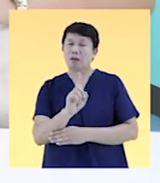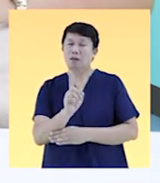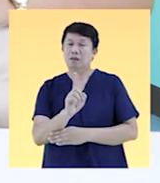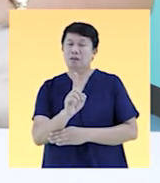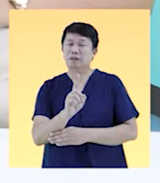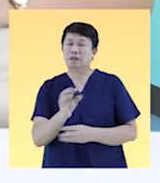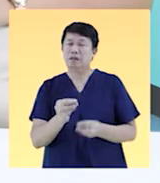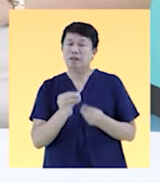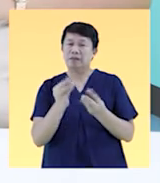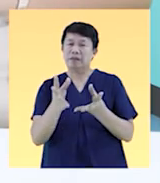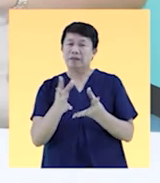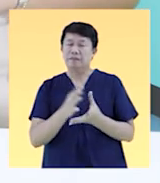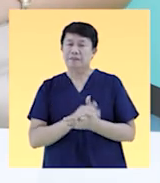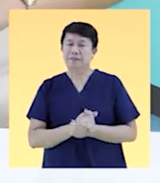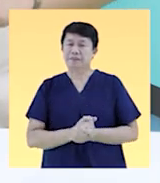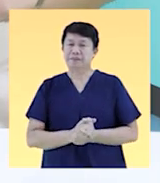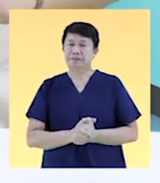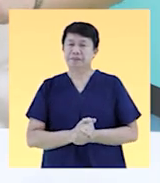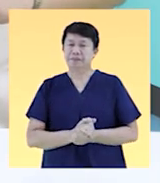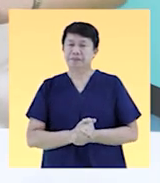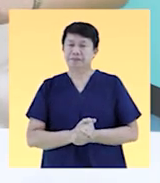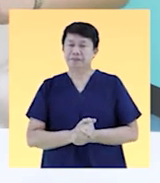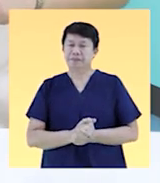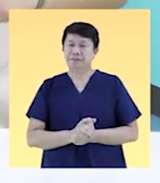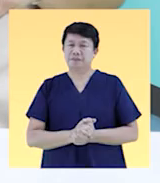what are given.